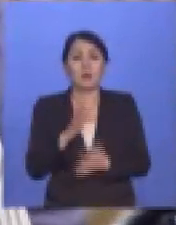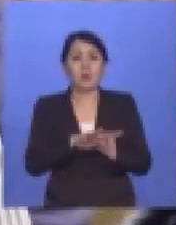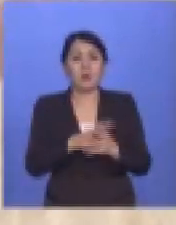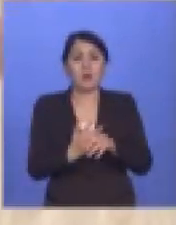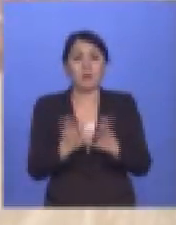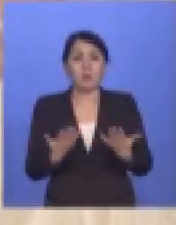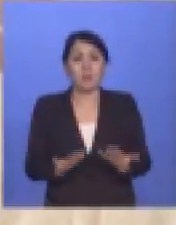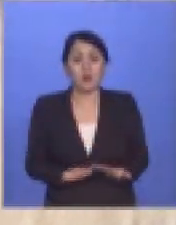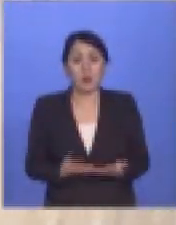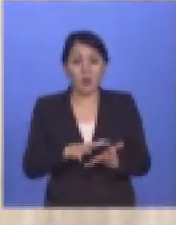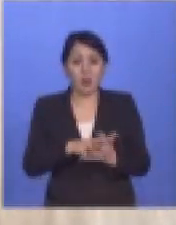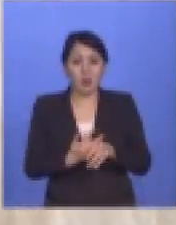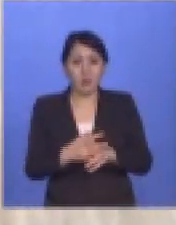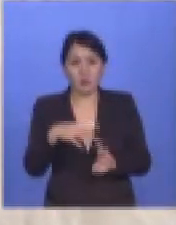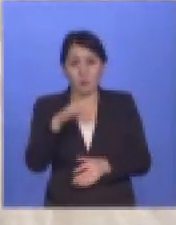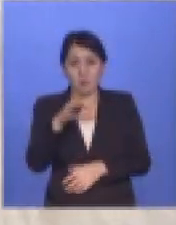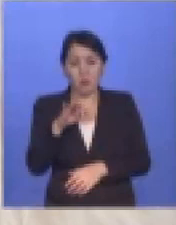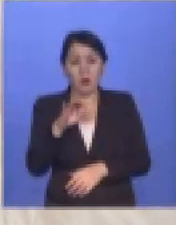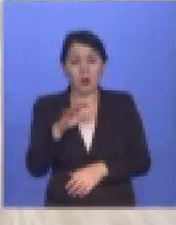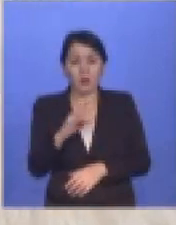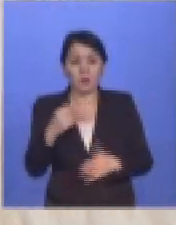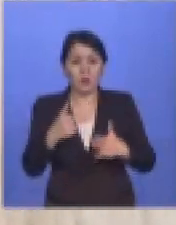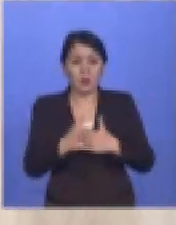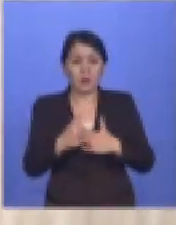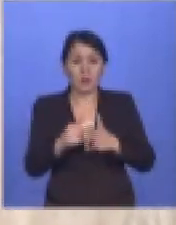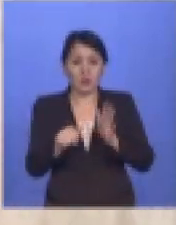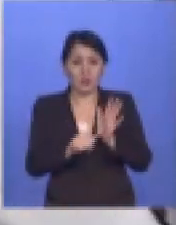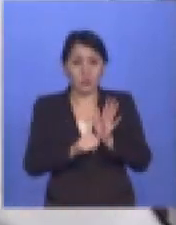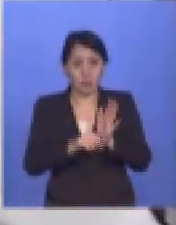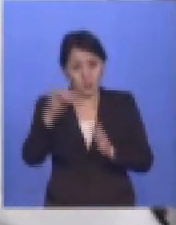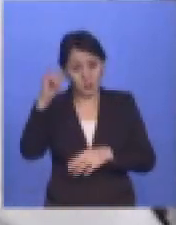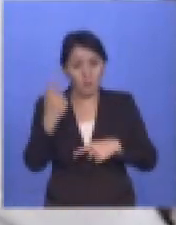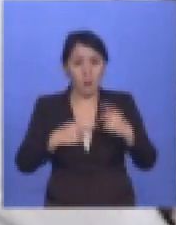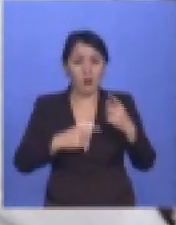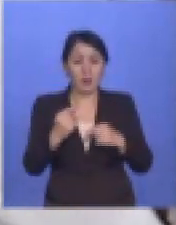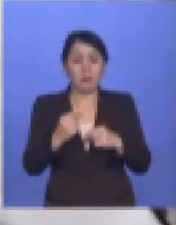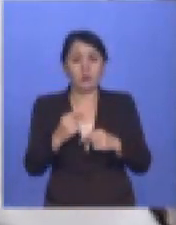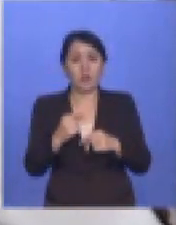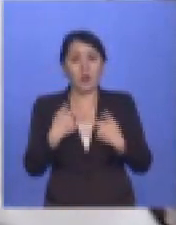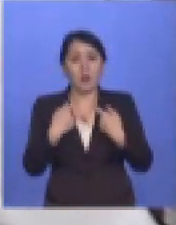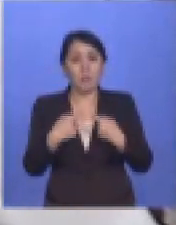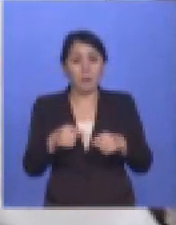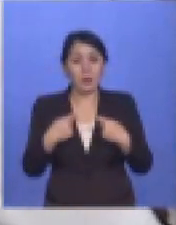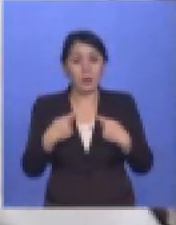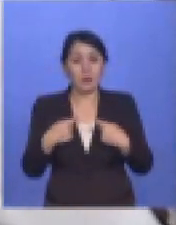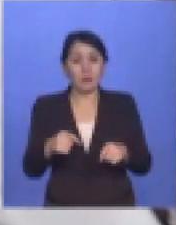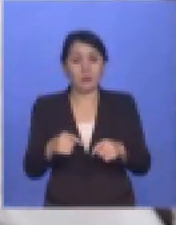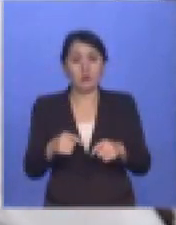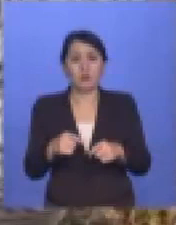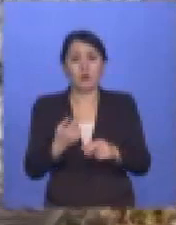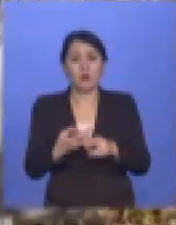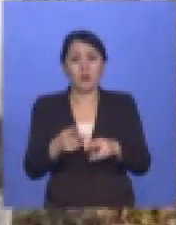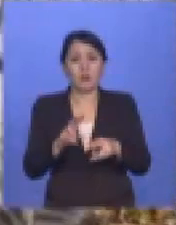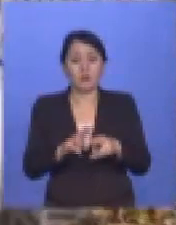будут жить? Ауыл тұрғыны Елена Мартыненко бұған дейін 6 сиыр сауыпты. Сүт саудасы тоқтағаннан кейін Зенгі баба